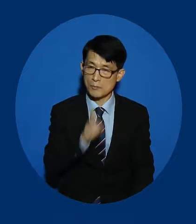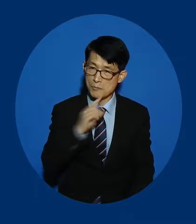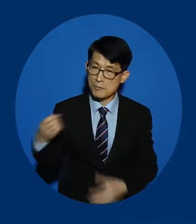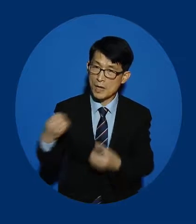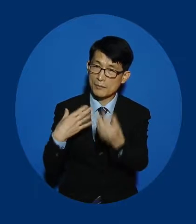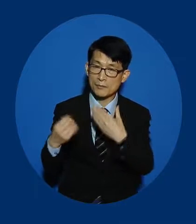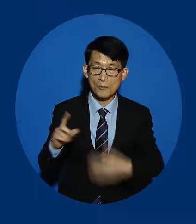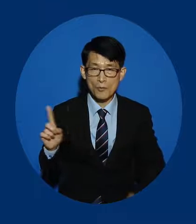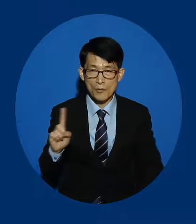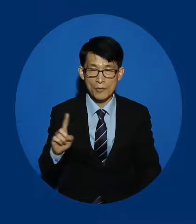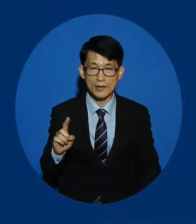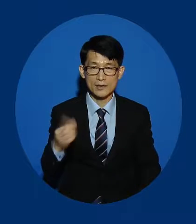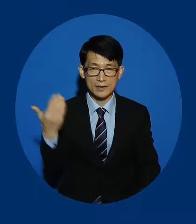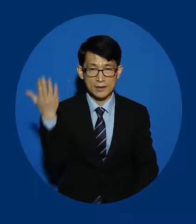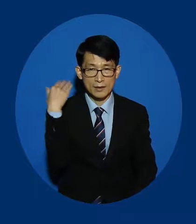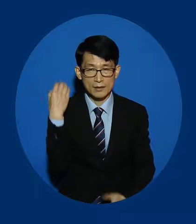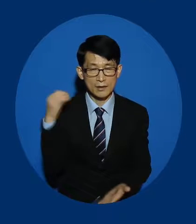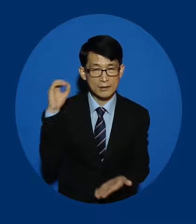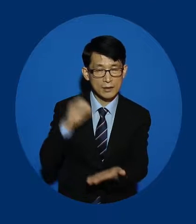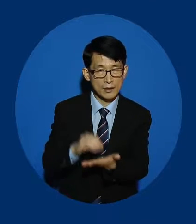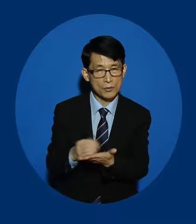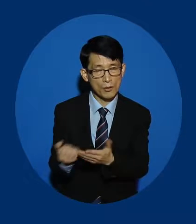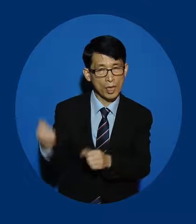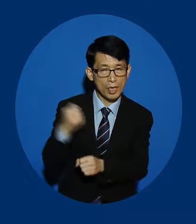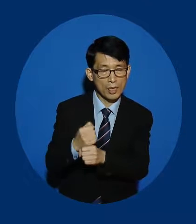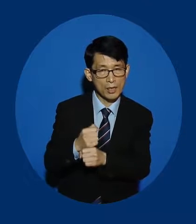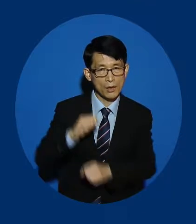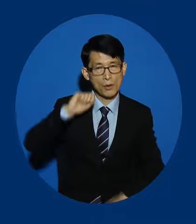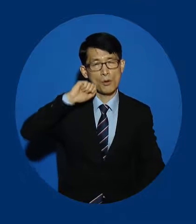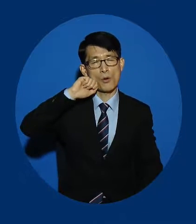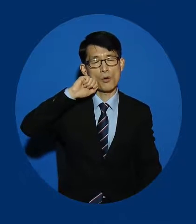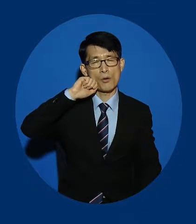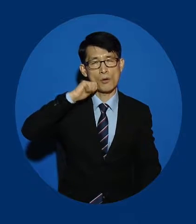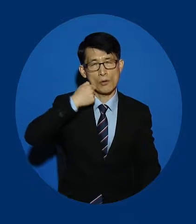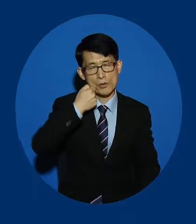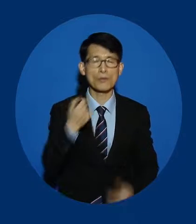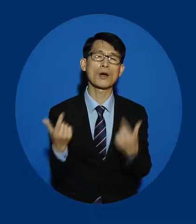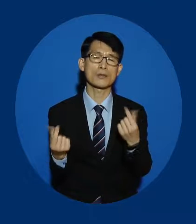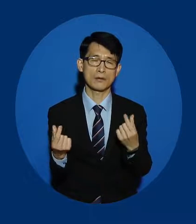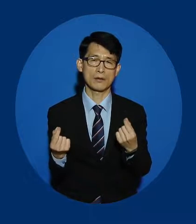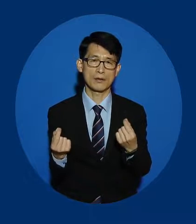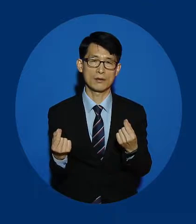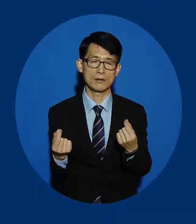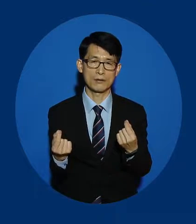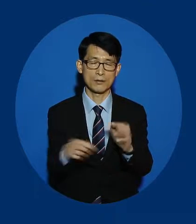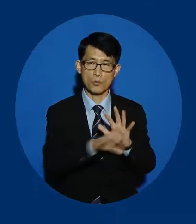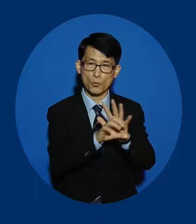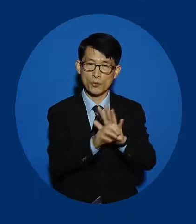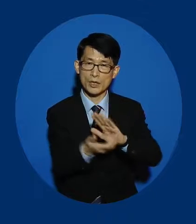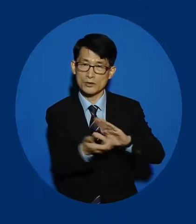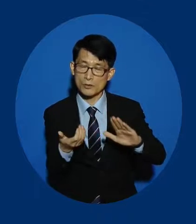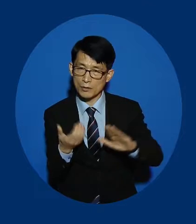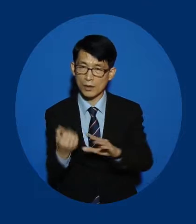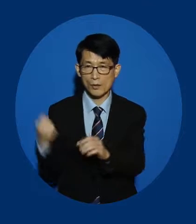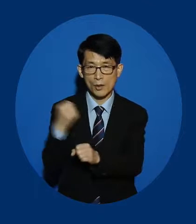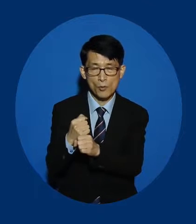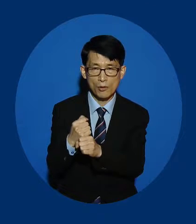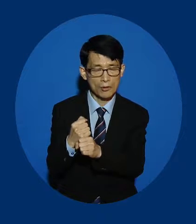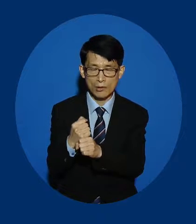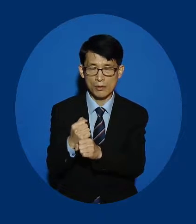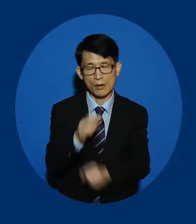합니다. 과거로 돌아가기 힘들다. 과거로 돌아가기 힘들다라는 말들을 많이 하는데, 이런